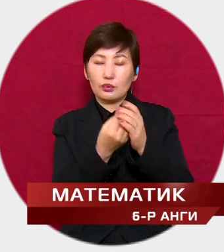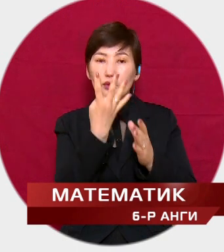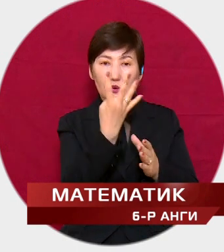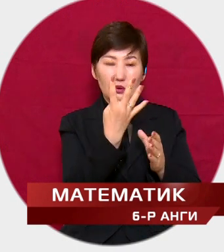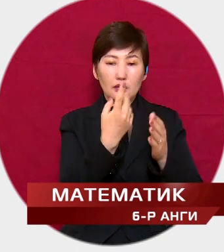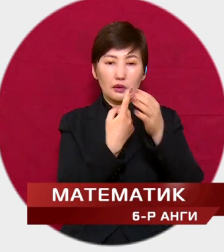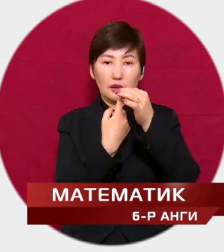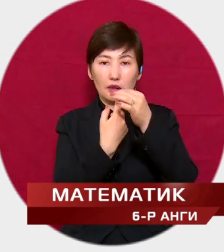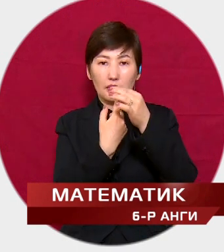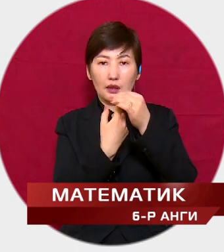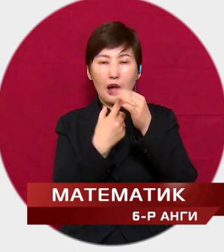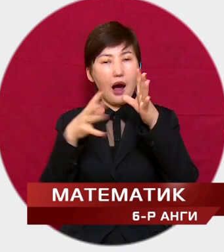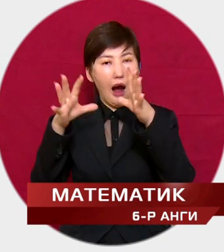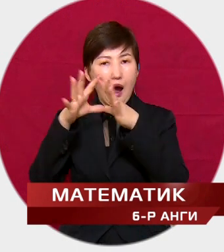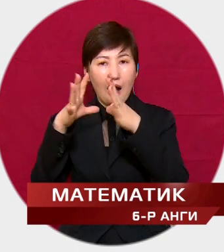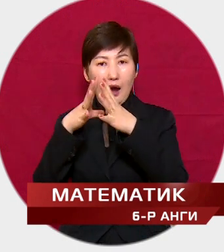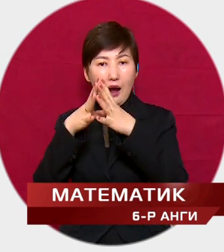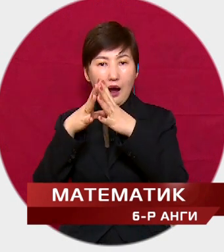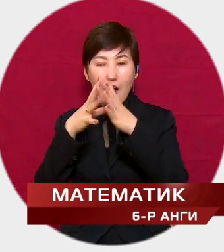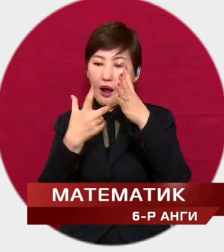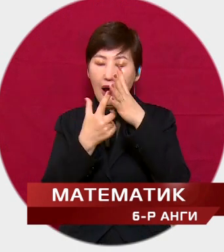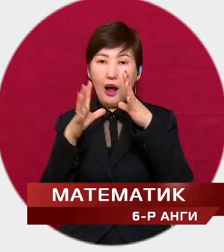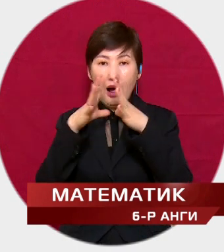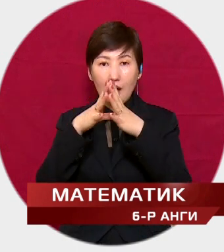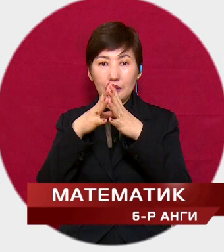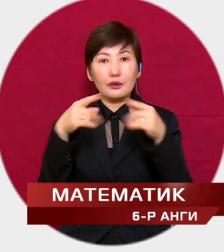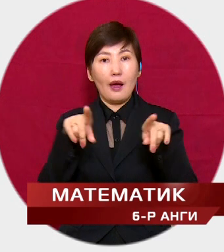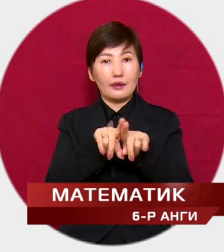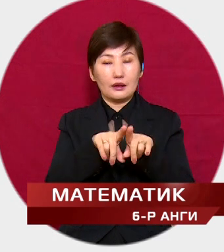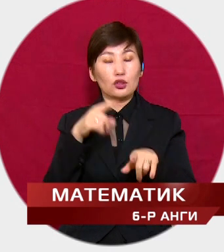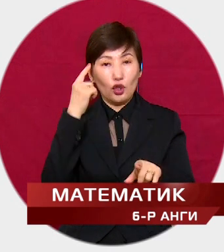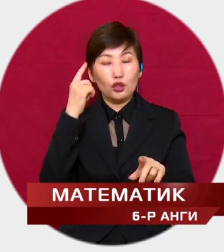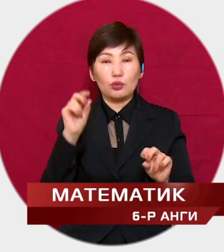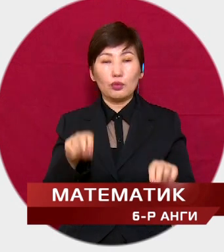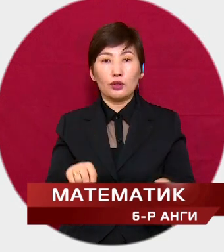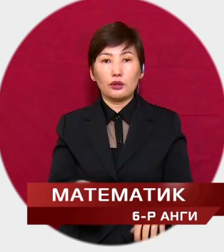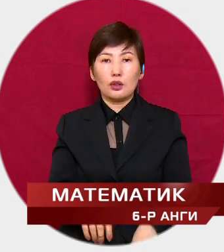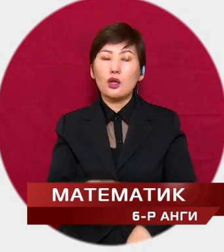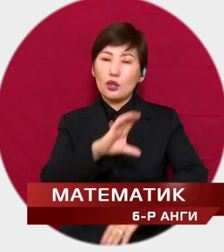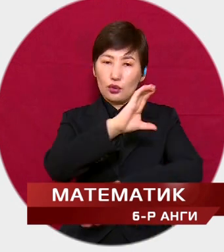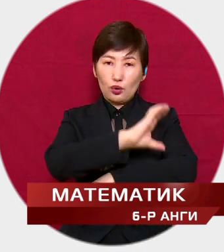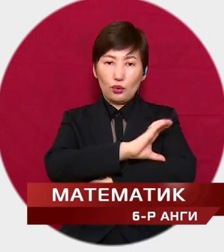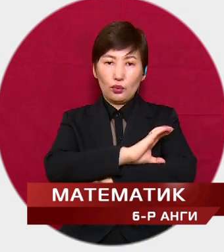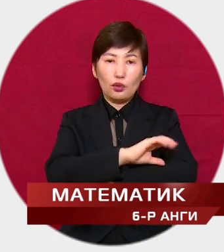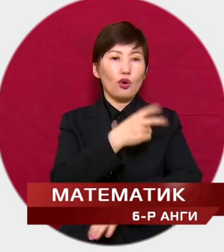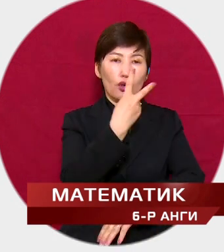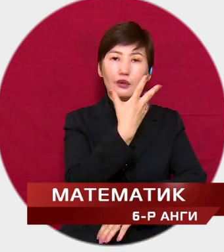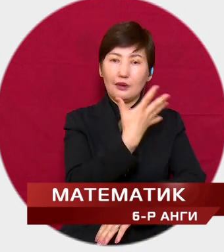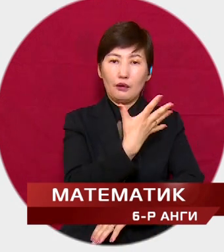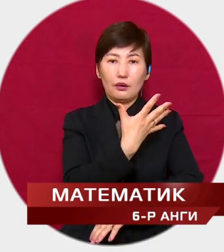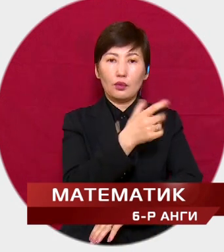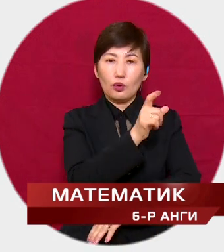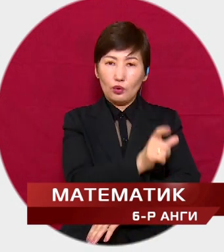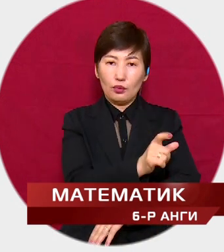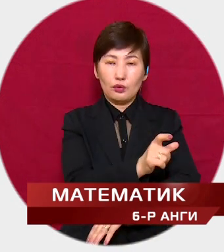бол пиктограммдор 10 хүнийг төлөөлүүлж дүрсэлсэн нь харагдаж байна. За сургуульдаар болохоор 25 хүн